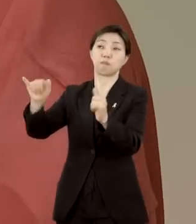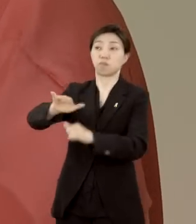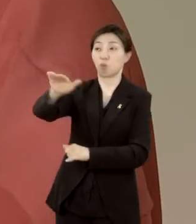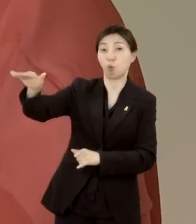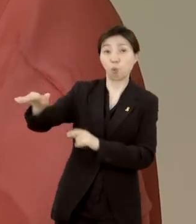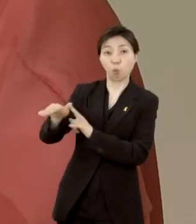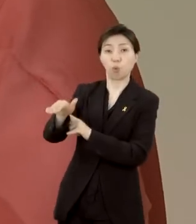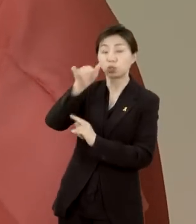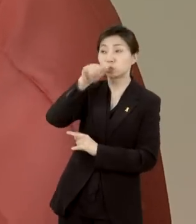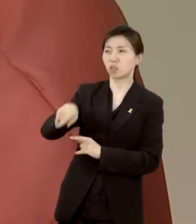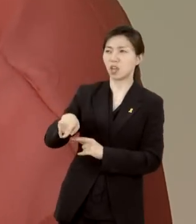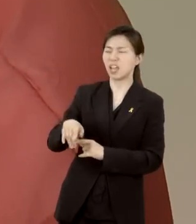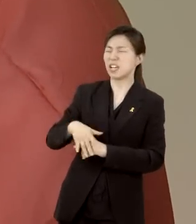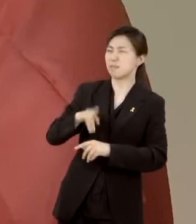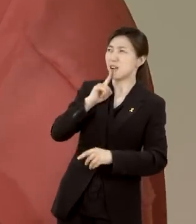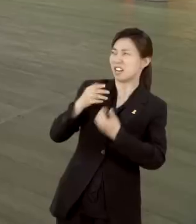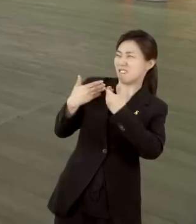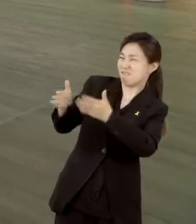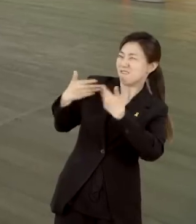대중스님들한테